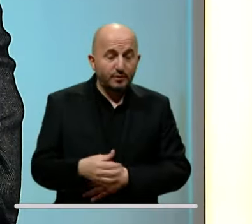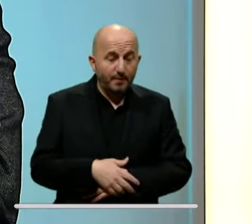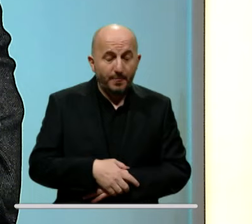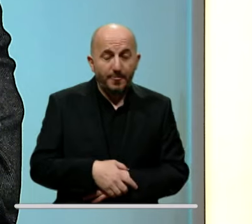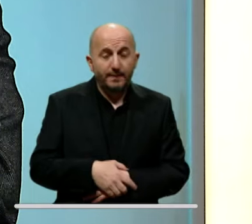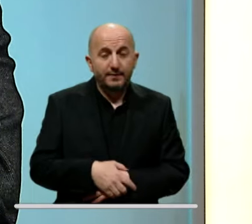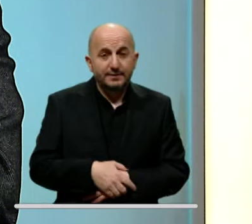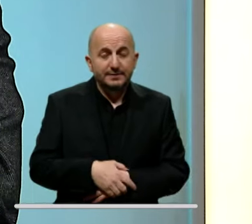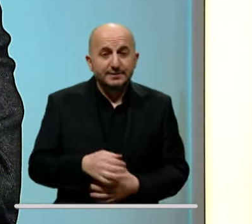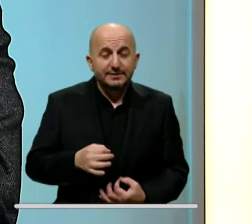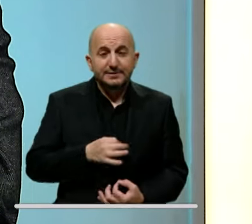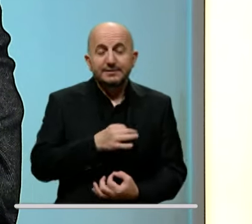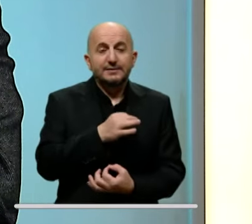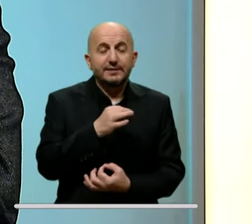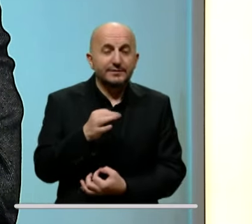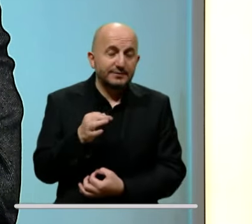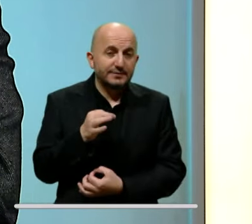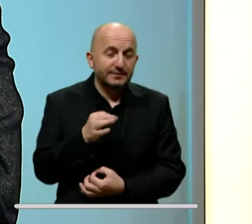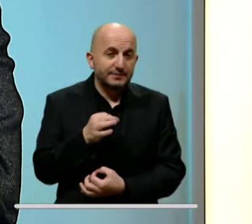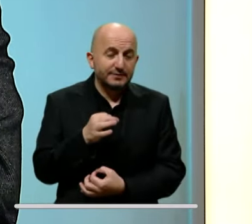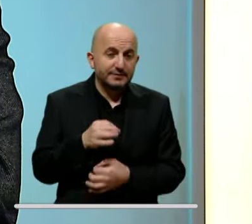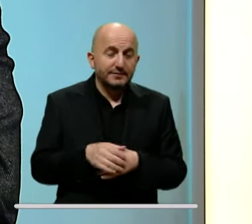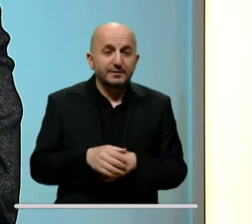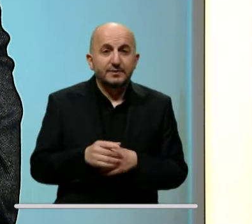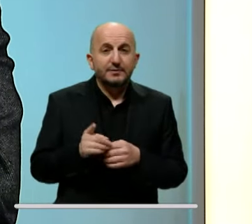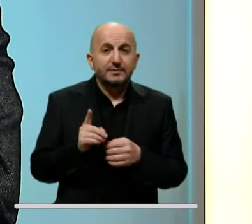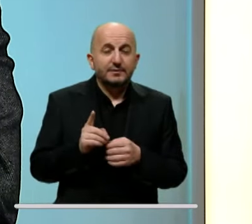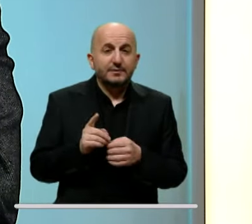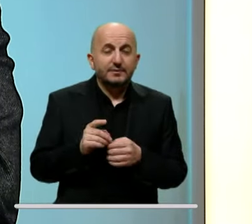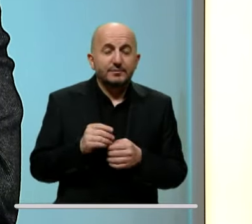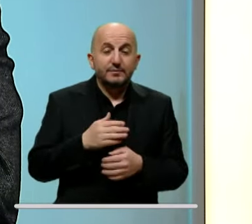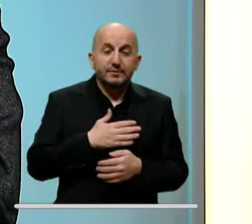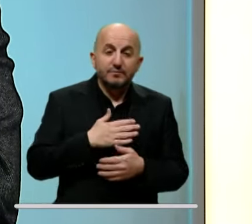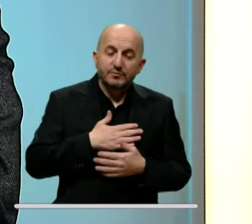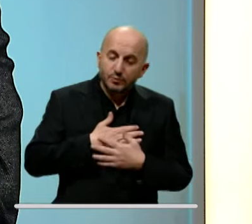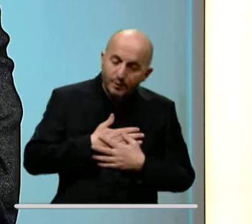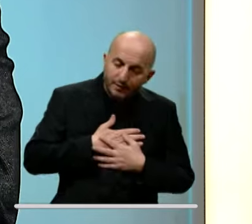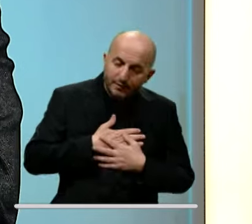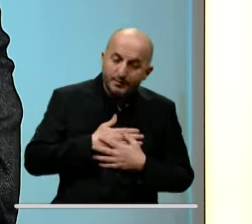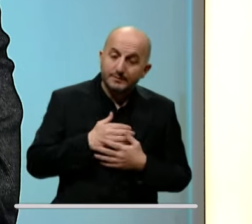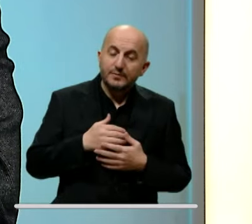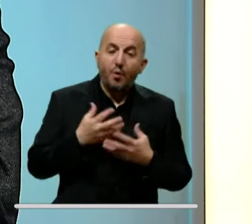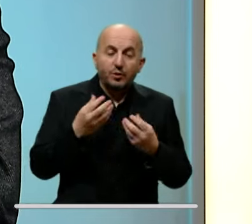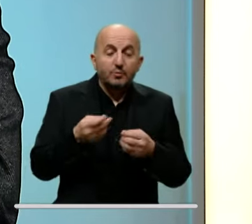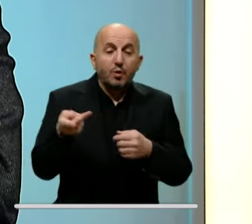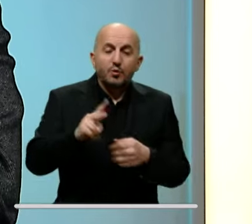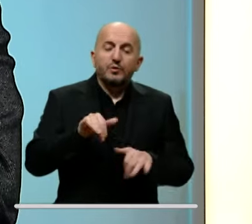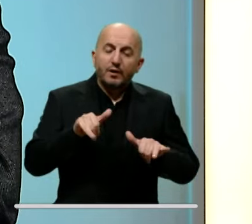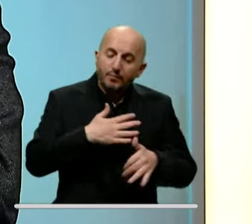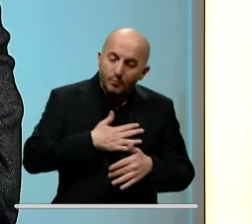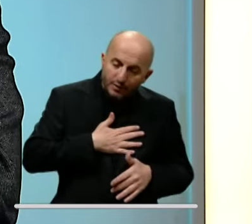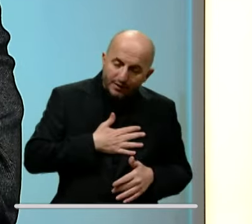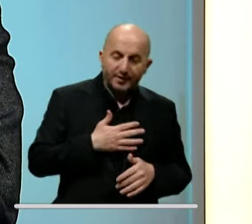E insanın e dirisi Mükerrem olduğu gibi ölüsü de Mükerrem Tab